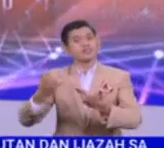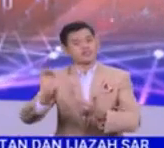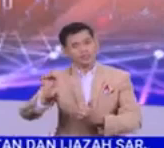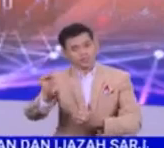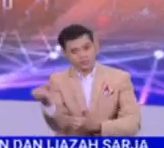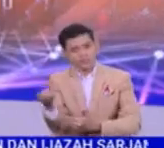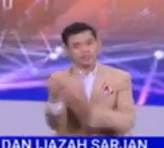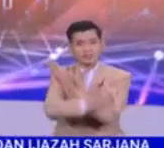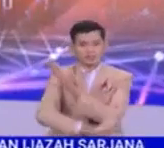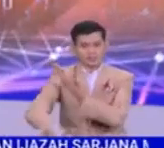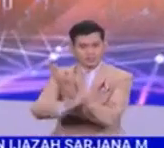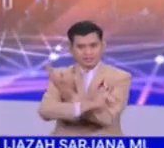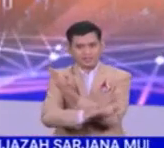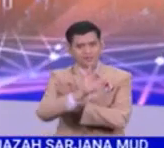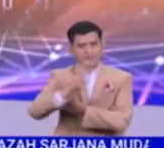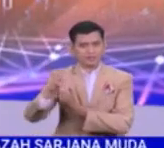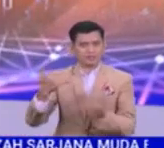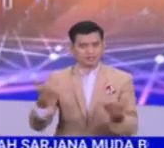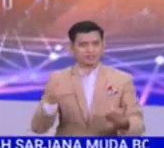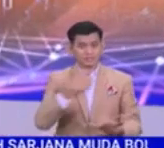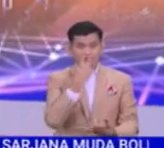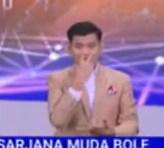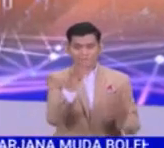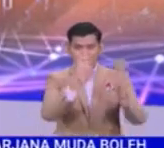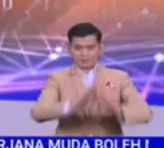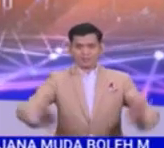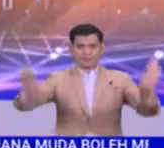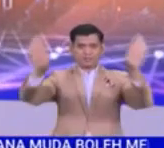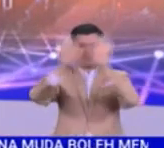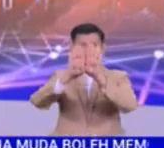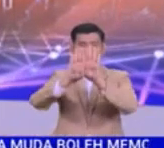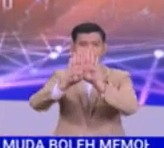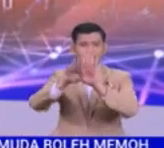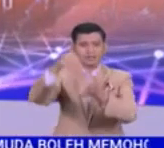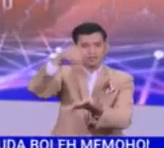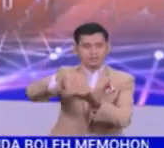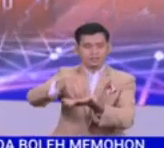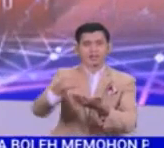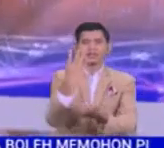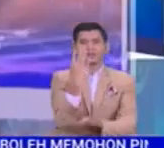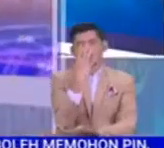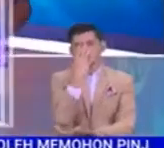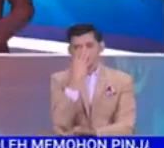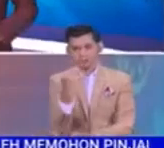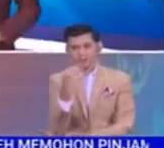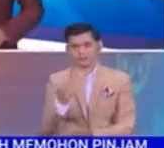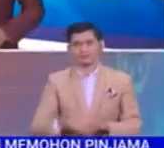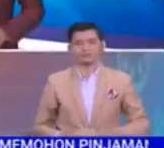FM. Perinciannya kita bersama Syafiq Azrul Zafri di studio berita RTM di Seremban. Silakan.